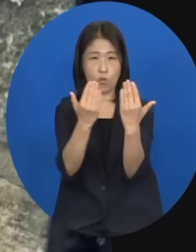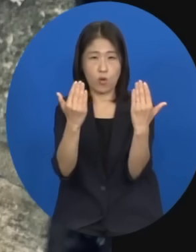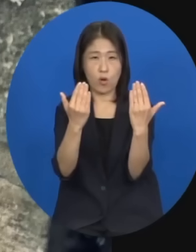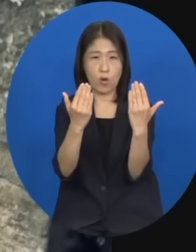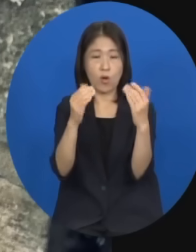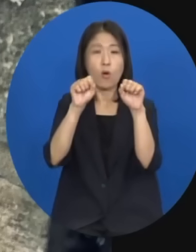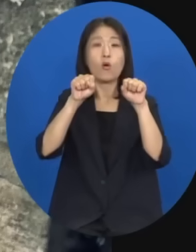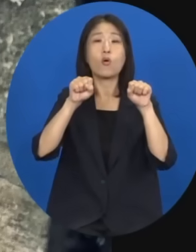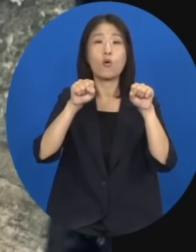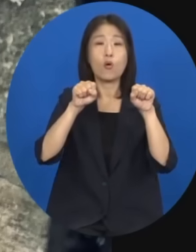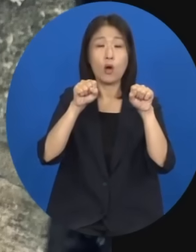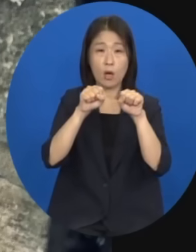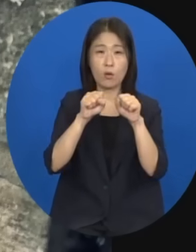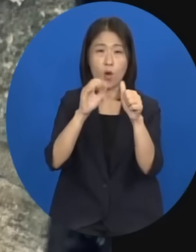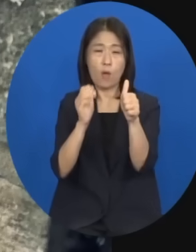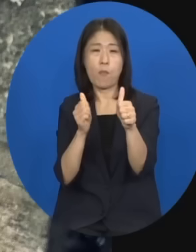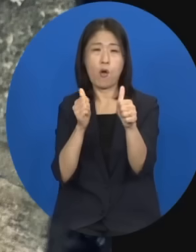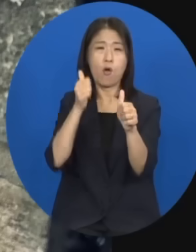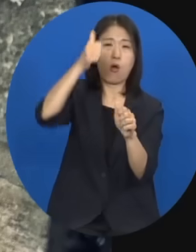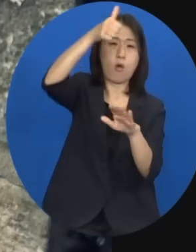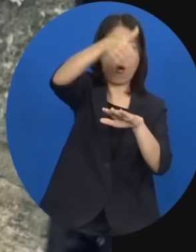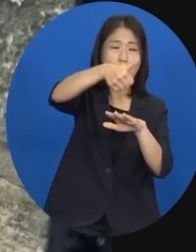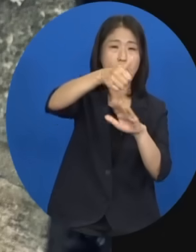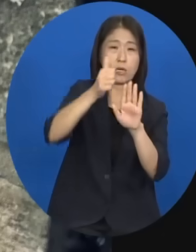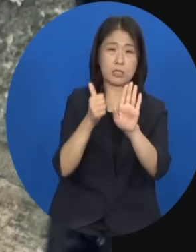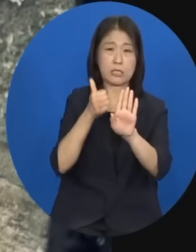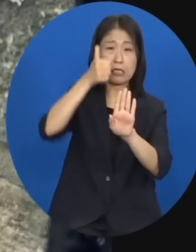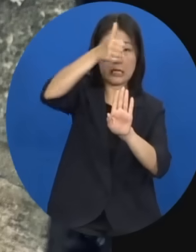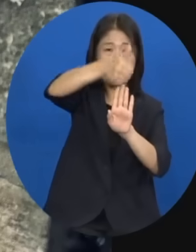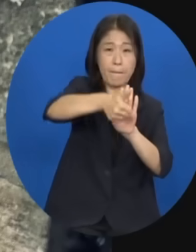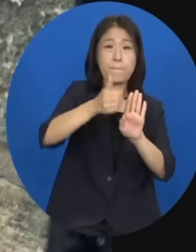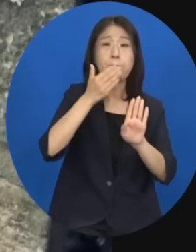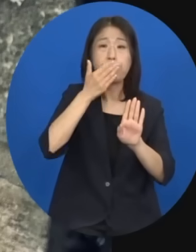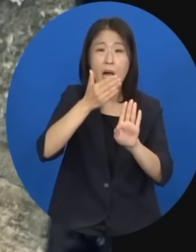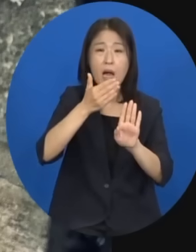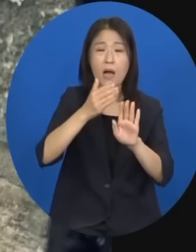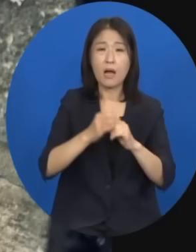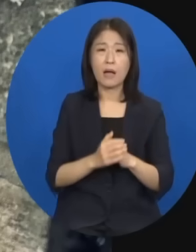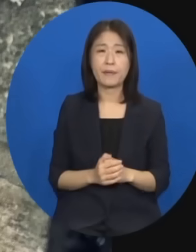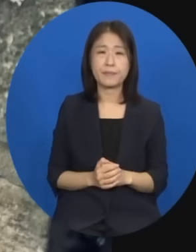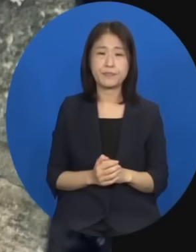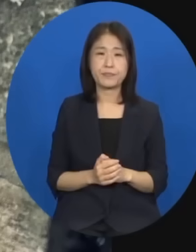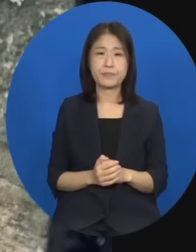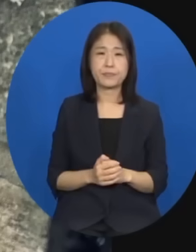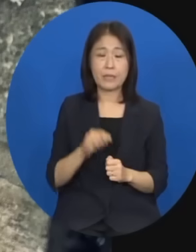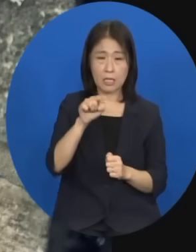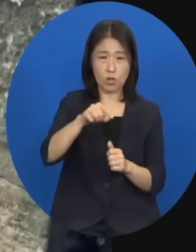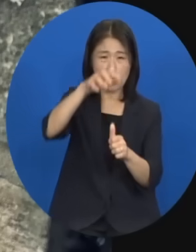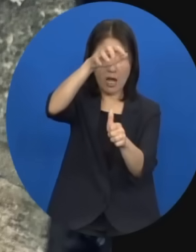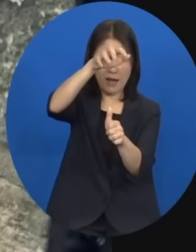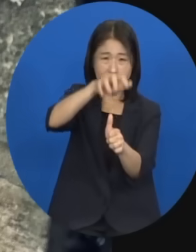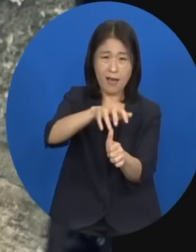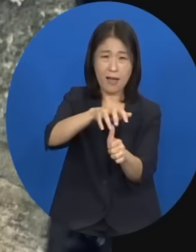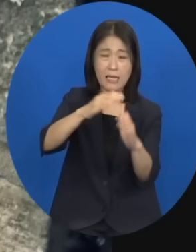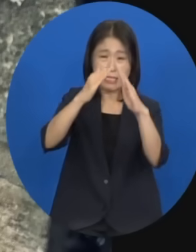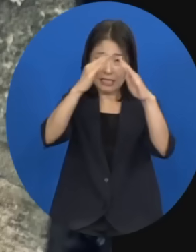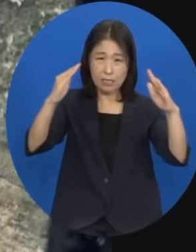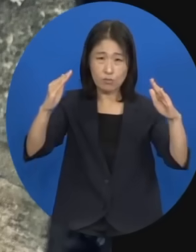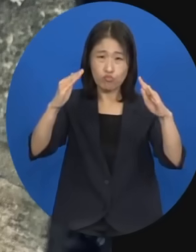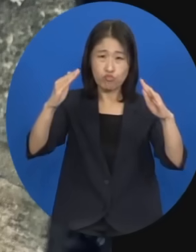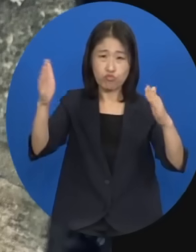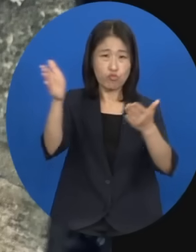하면 얼마든지 담을 타고 나올 수도 있는 저곳인데 저기다가 지붕을 두지 않은